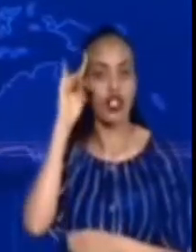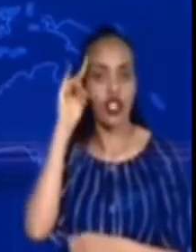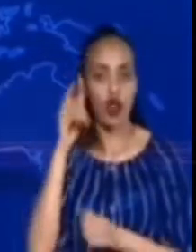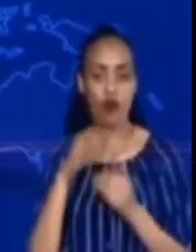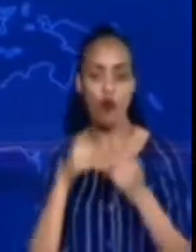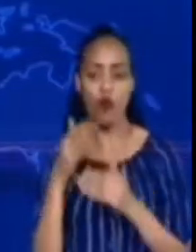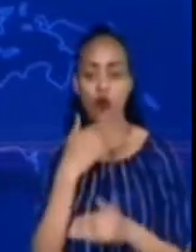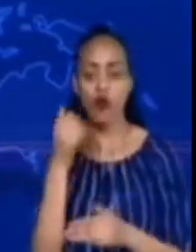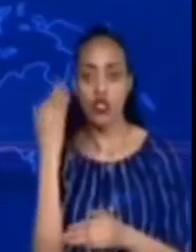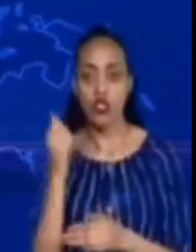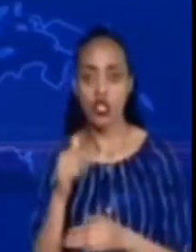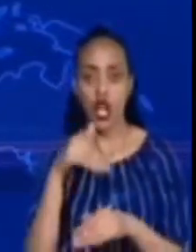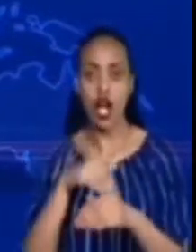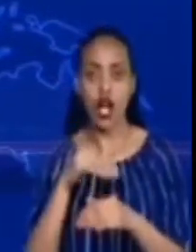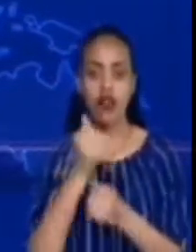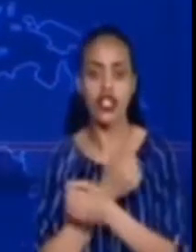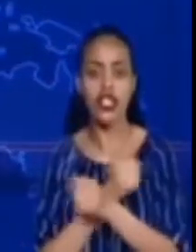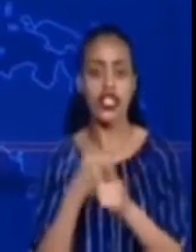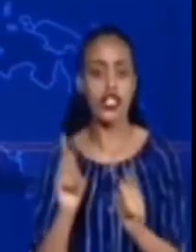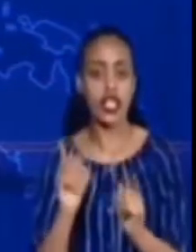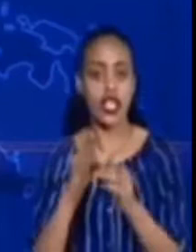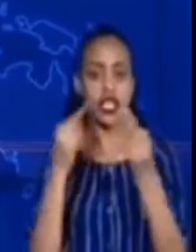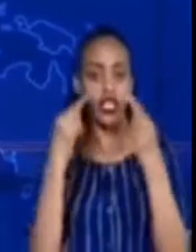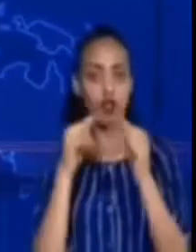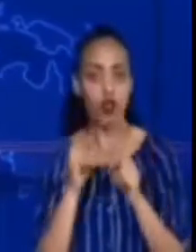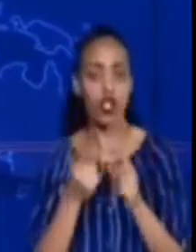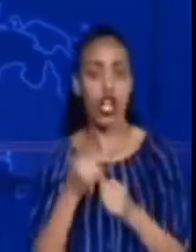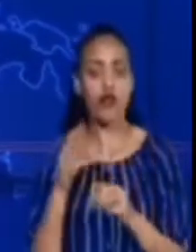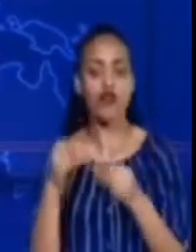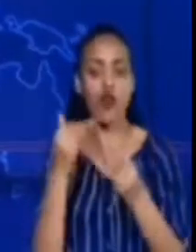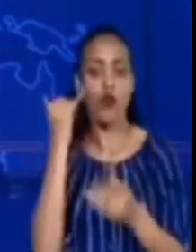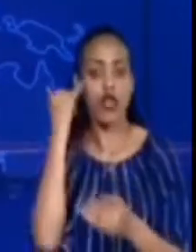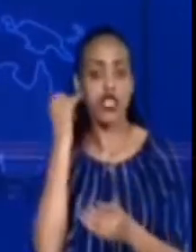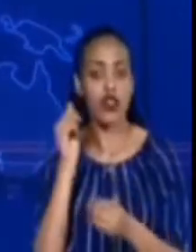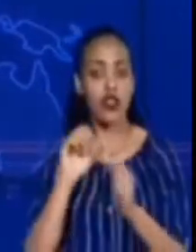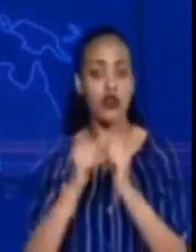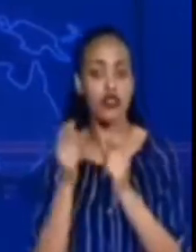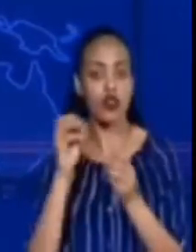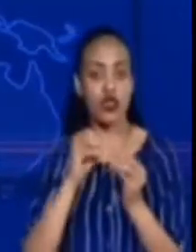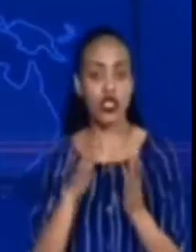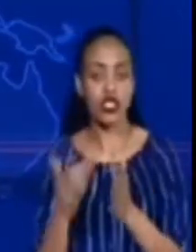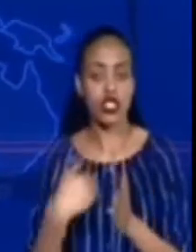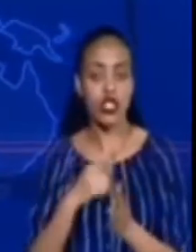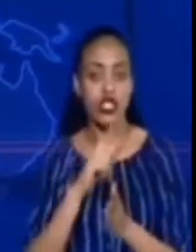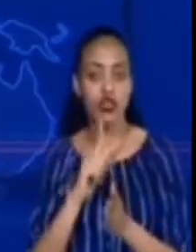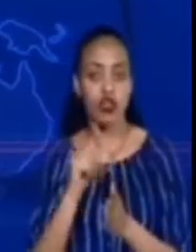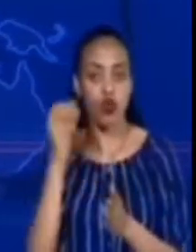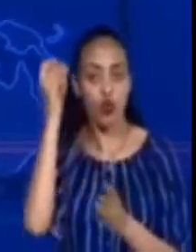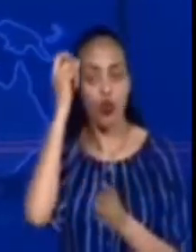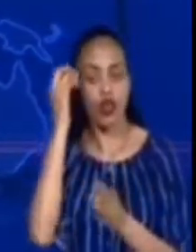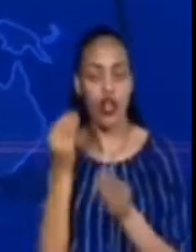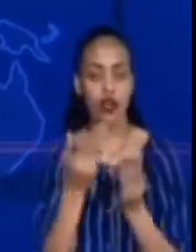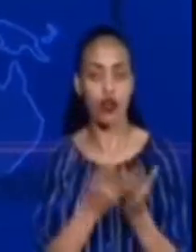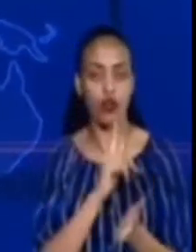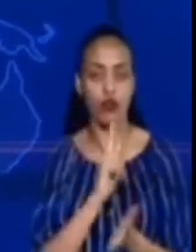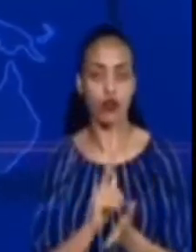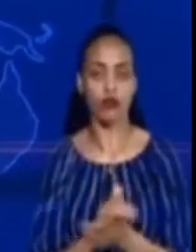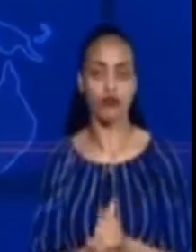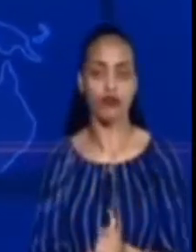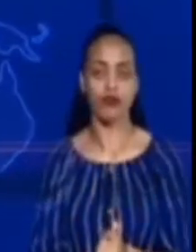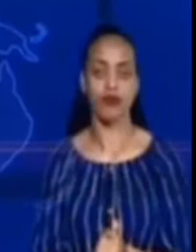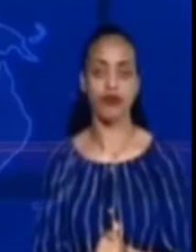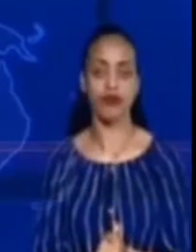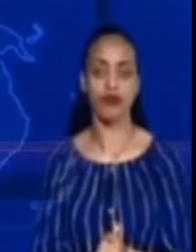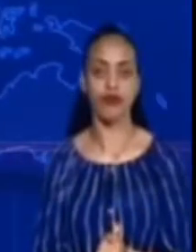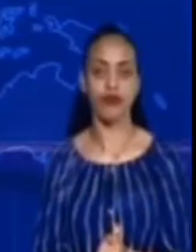سلا كريستيانو افطاطر سلا مسلم افطاطر بمصحف سندو حق حقوان نچ نچوان